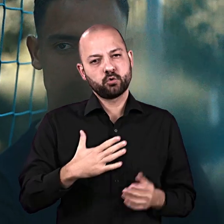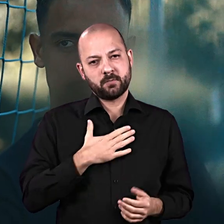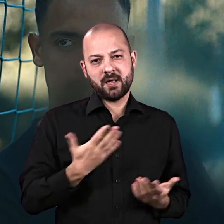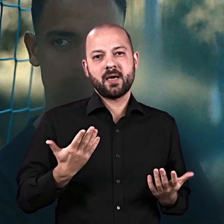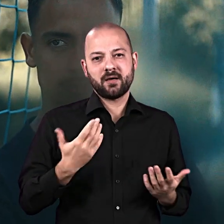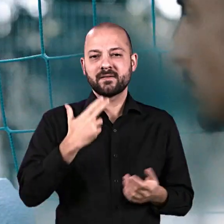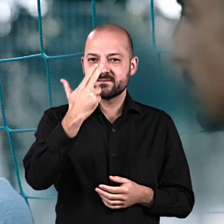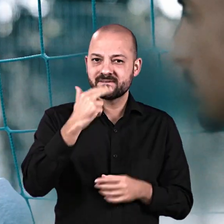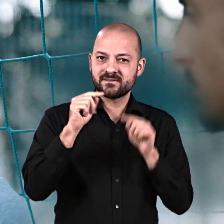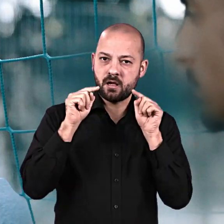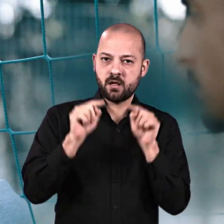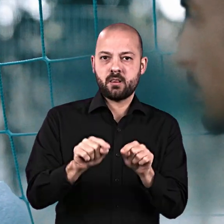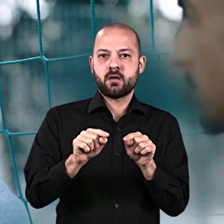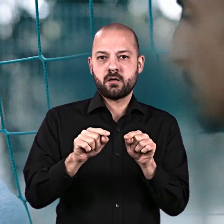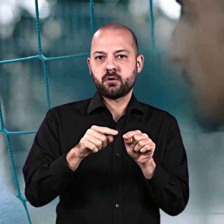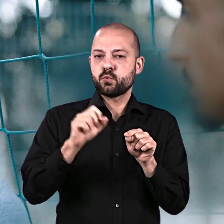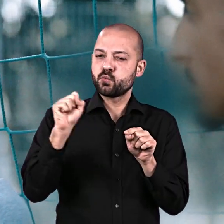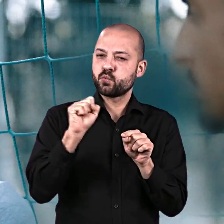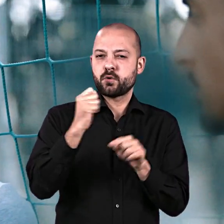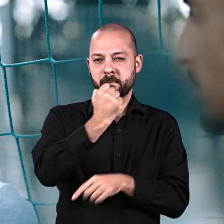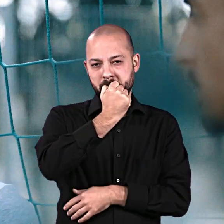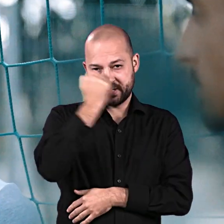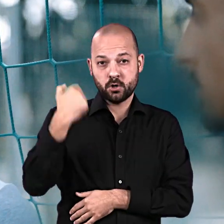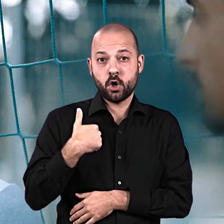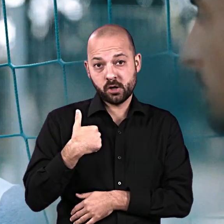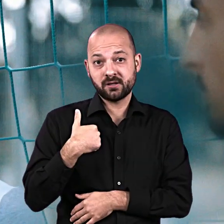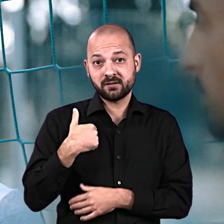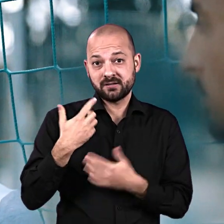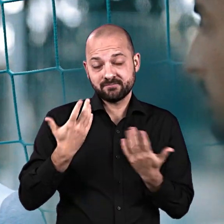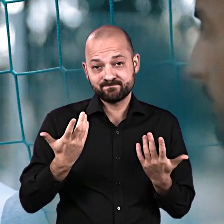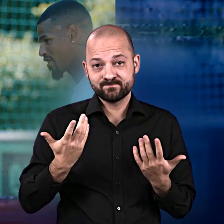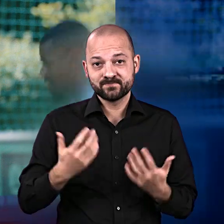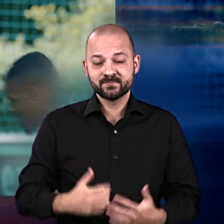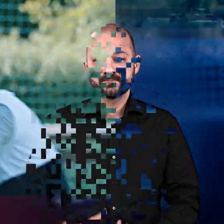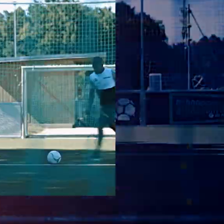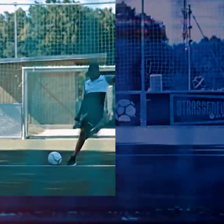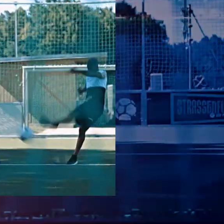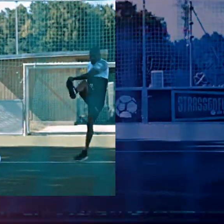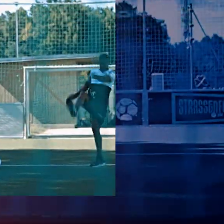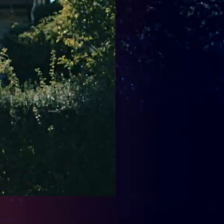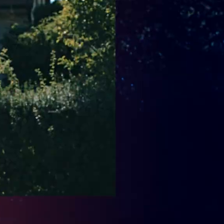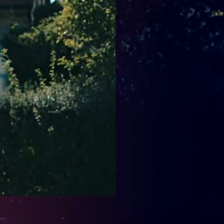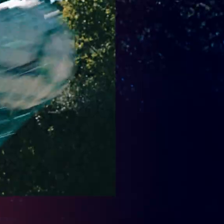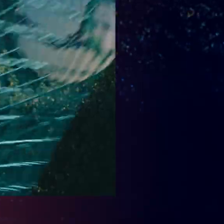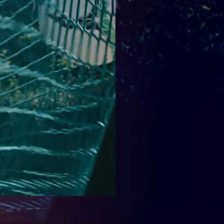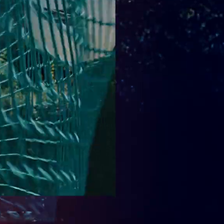wirklich sage, dass es mir leid tut, dass ich diesen Fehler, den ich gemacht habe, übertrieben bereue.